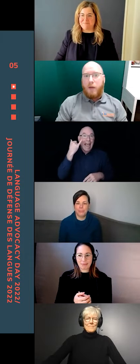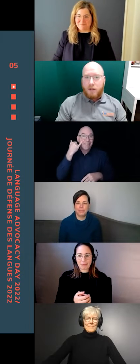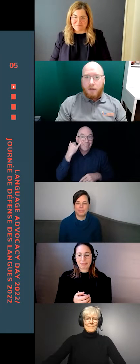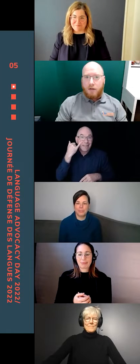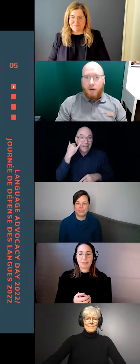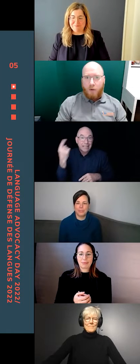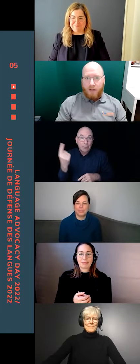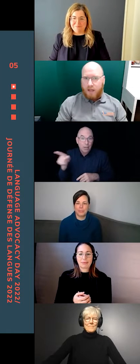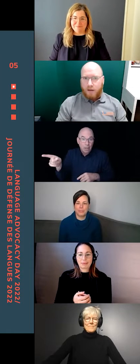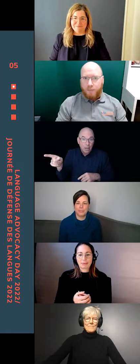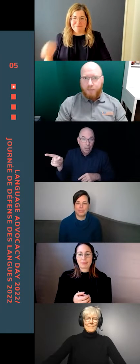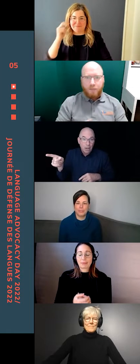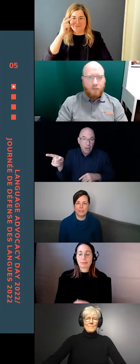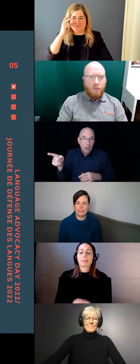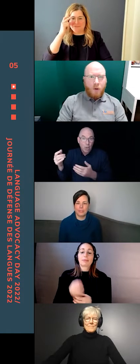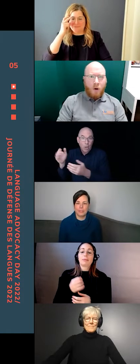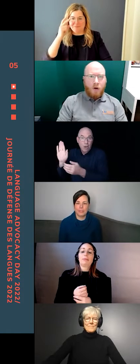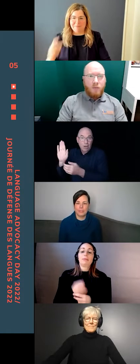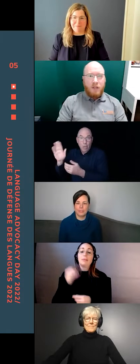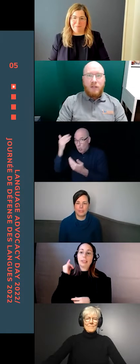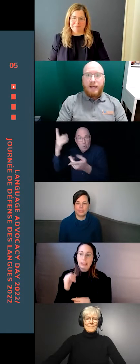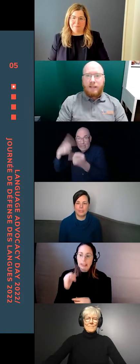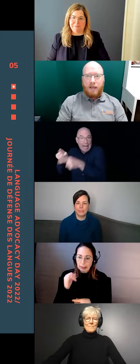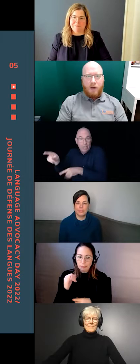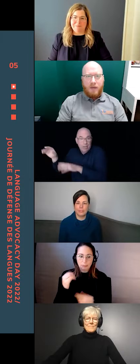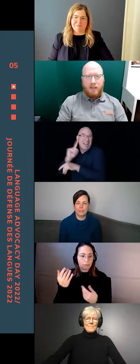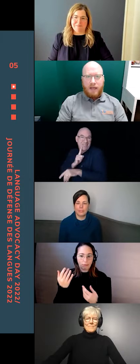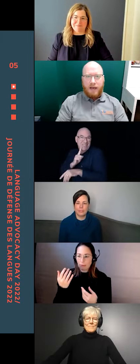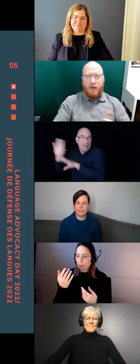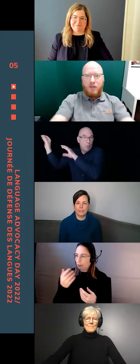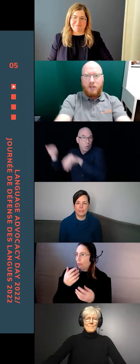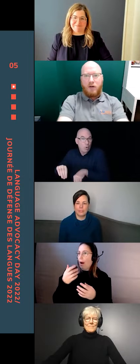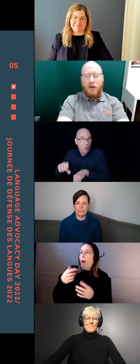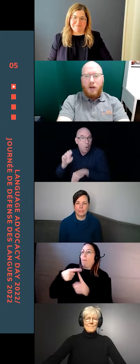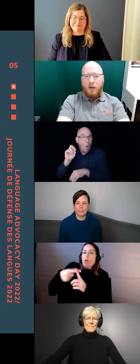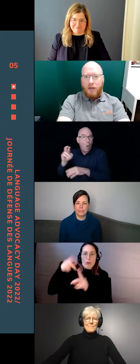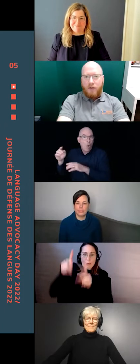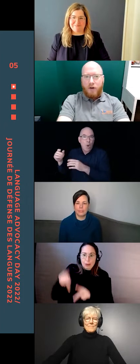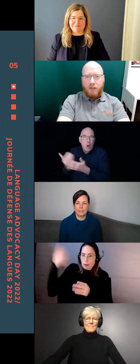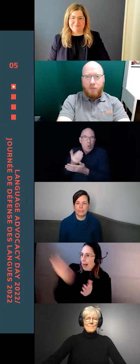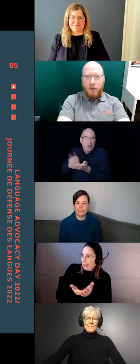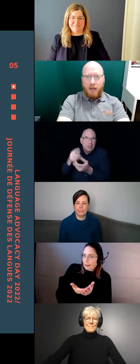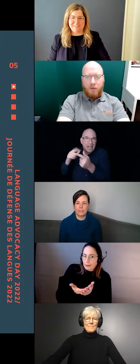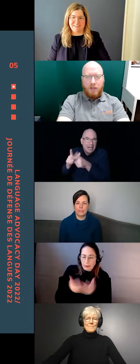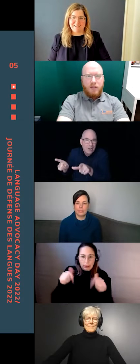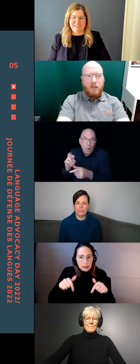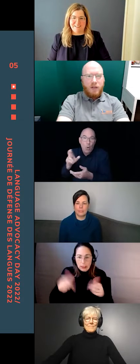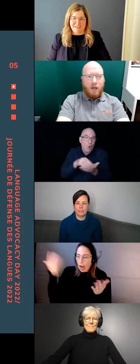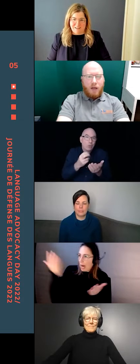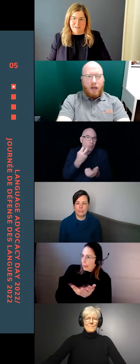parler. Donc, quand vous rajoutez tout ça avec quelqu'un qui arrive ici